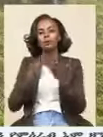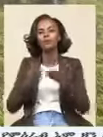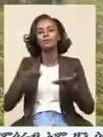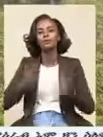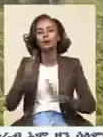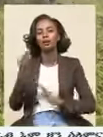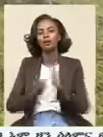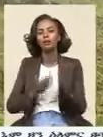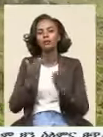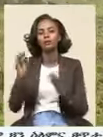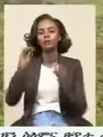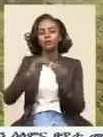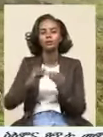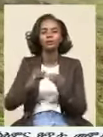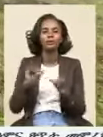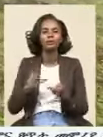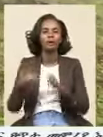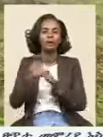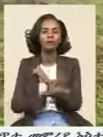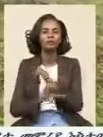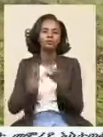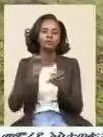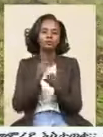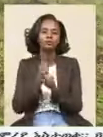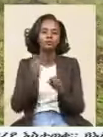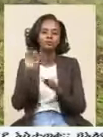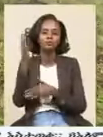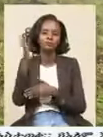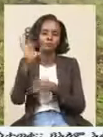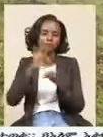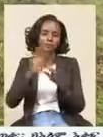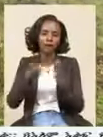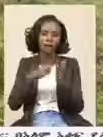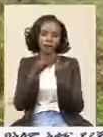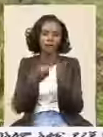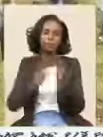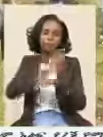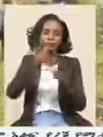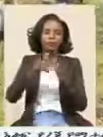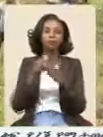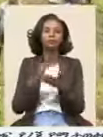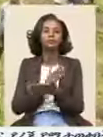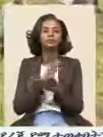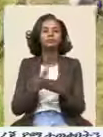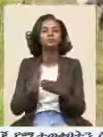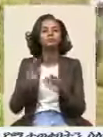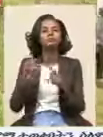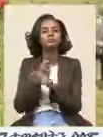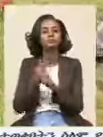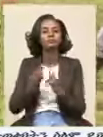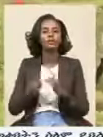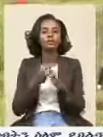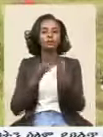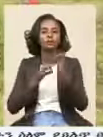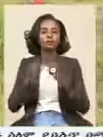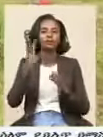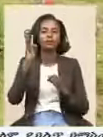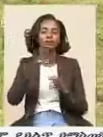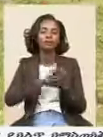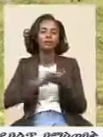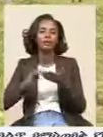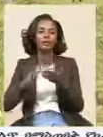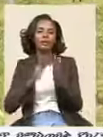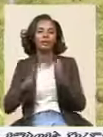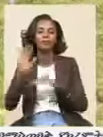ፍቃድ አገልግሎትን ጨምሮ እንደ ሀገር በተያዘው የችግኝ ተከላ መርሃ ግብር ሁሉም የሚሳተፉበት ተግባር መጀመሩን ገልጸው ከ6 ሚሊዮን